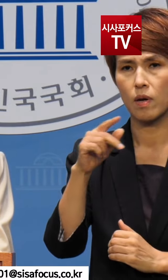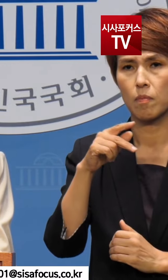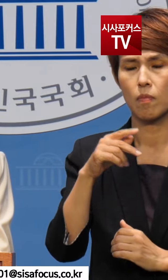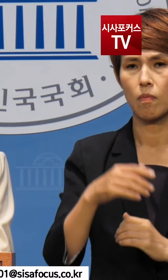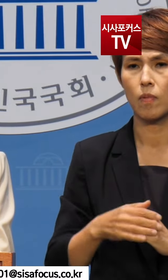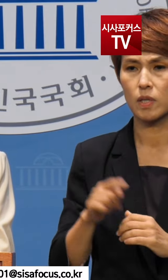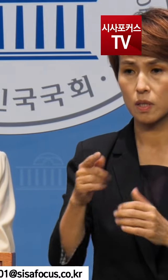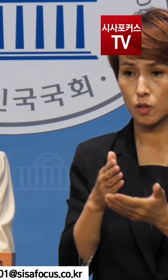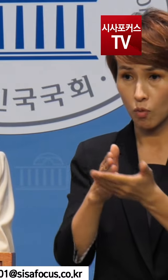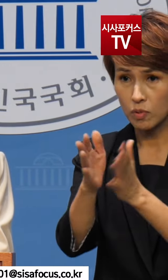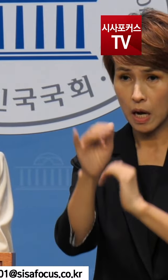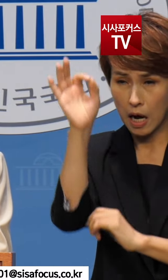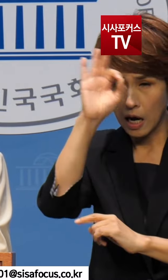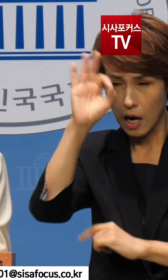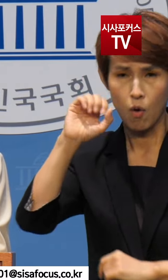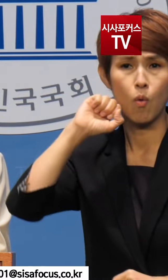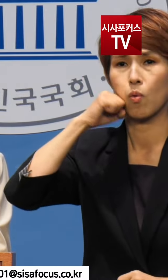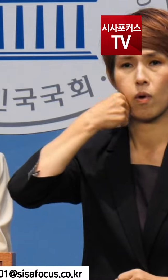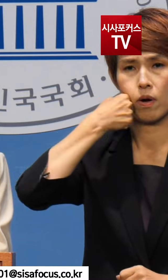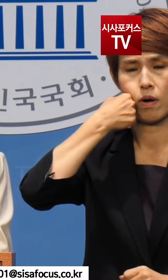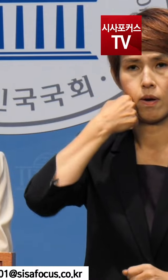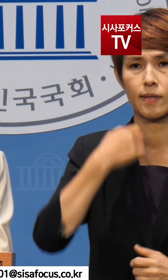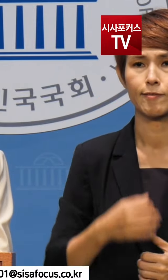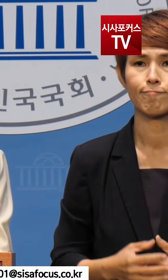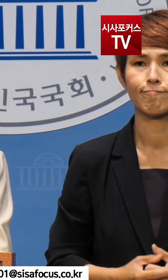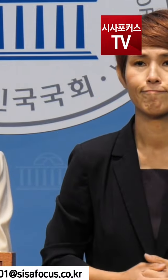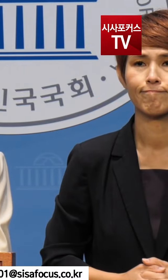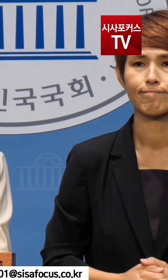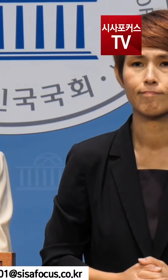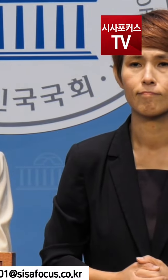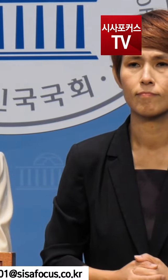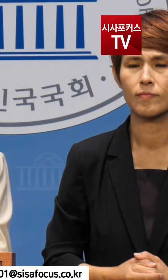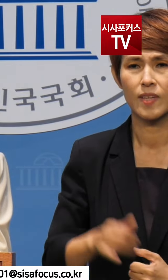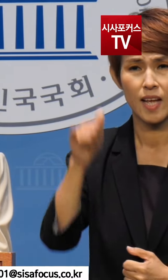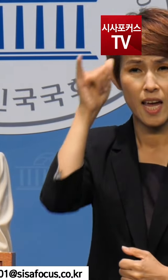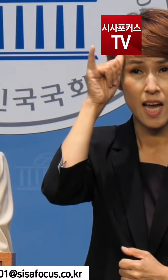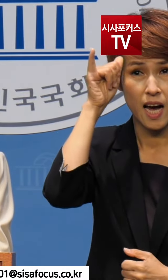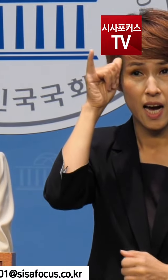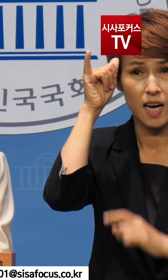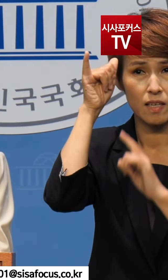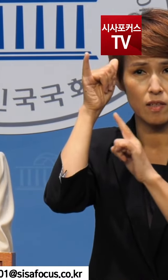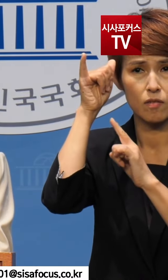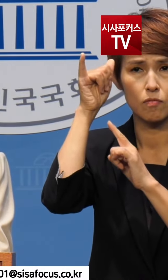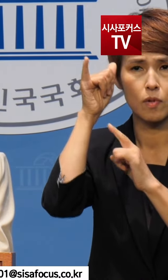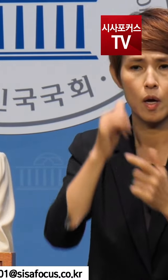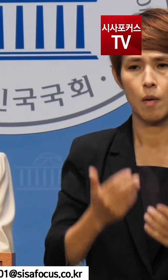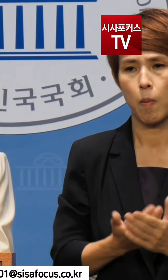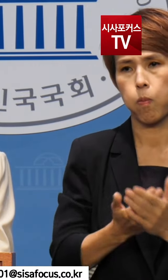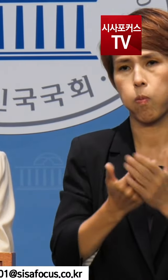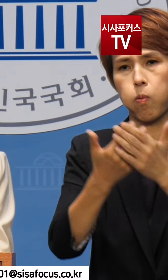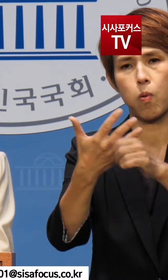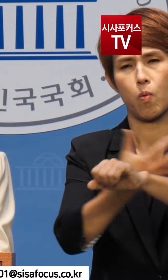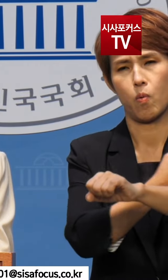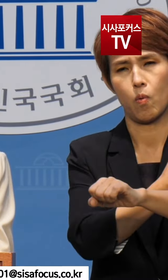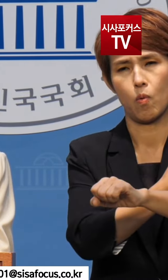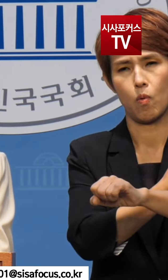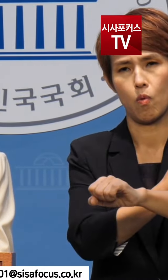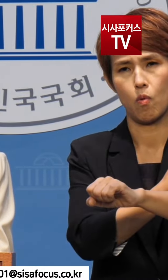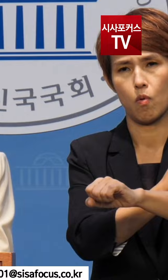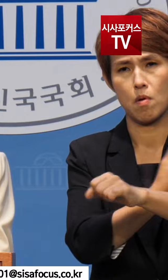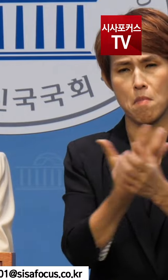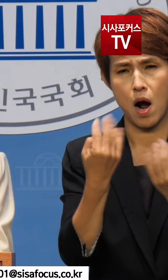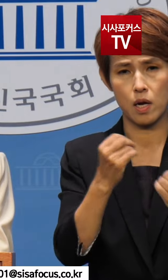AI 진짜 전문가를 찾기가 힘듭니다. 생성형 AI는 하루가 다르게 발전하고 있으며 많은